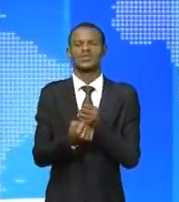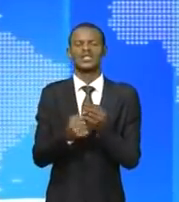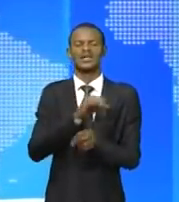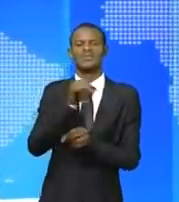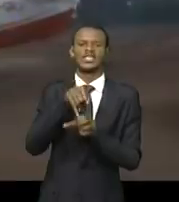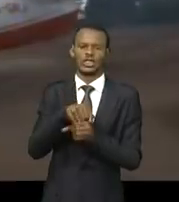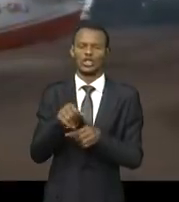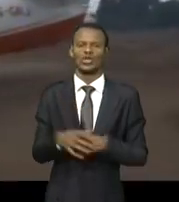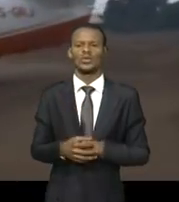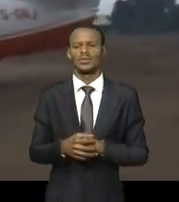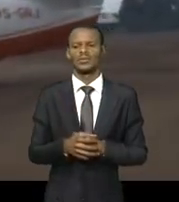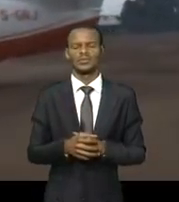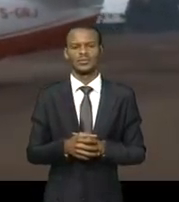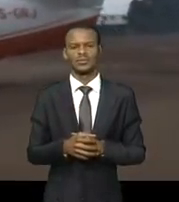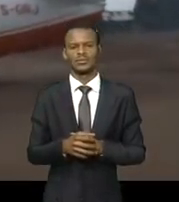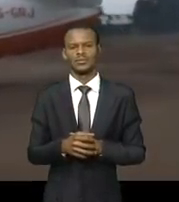reportage.